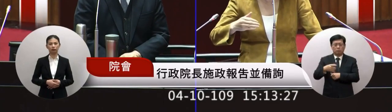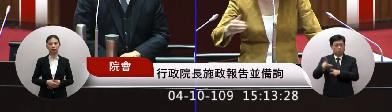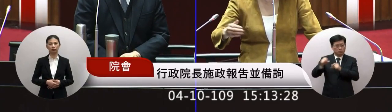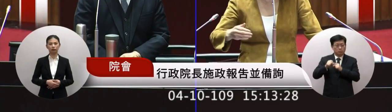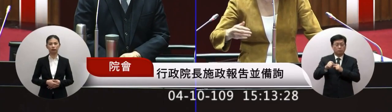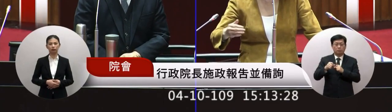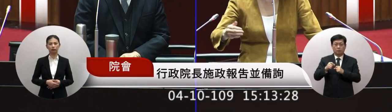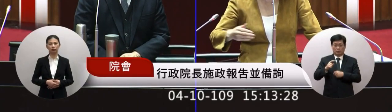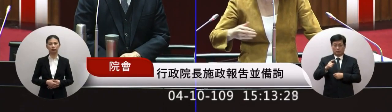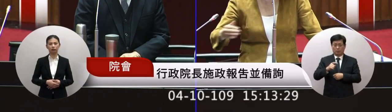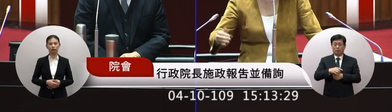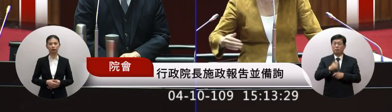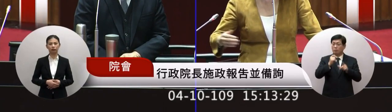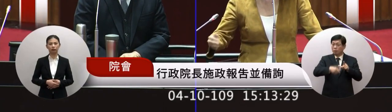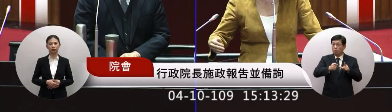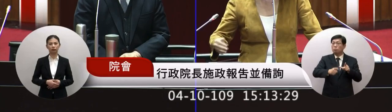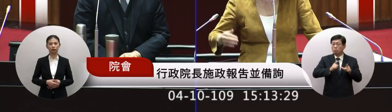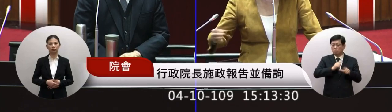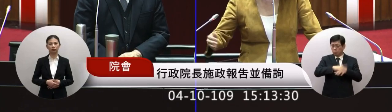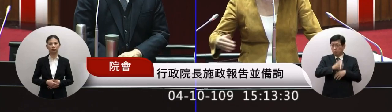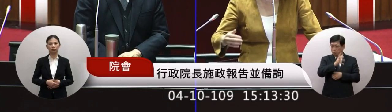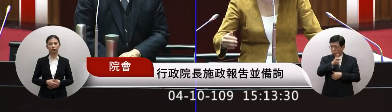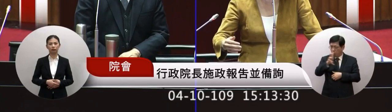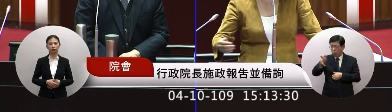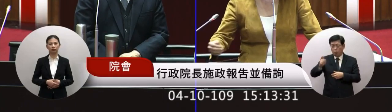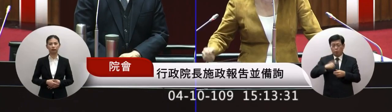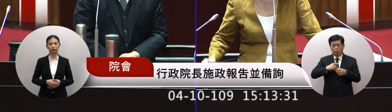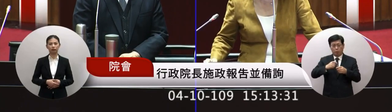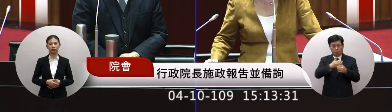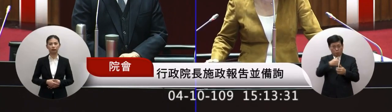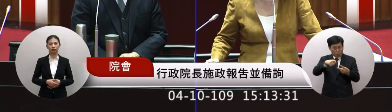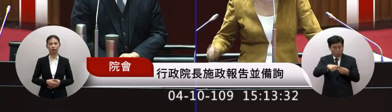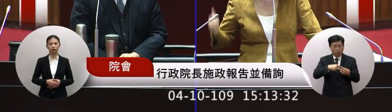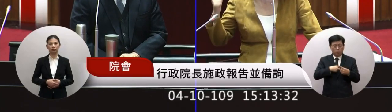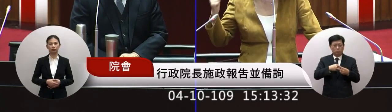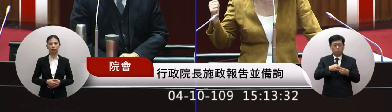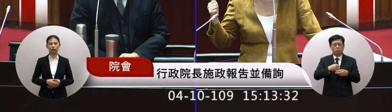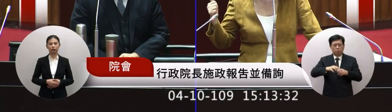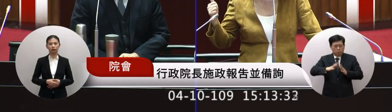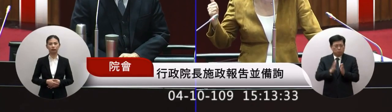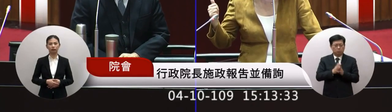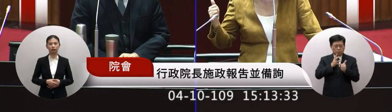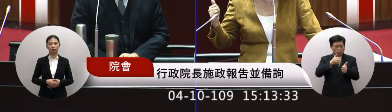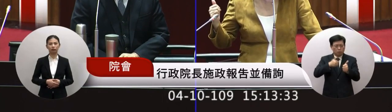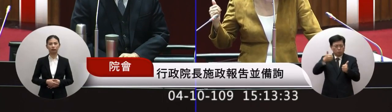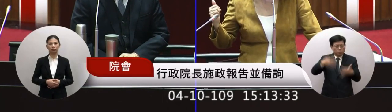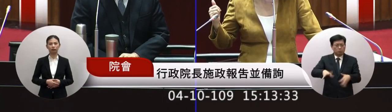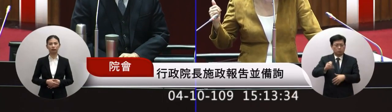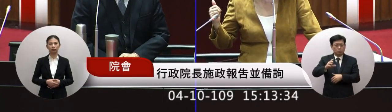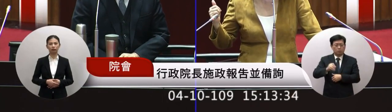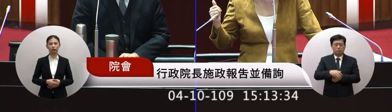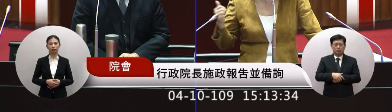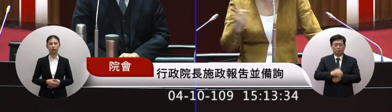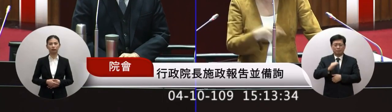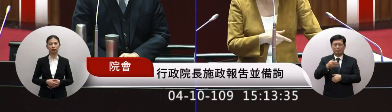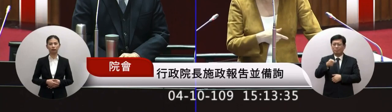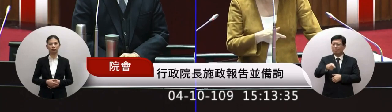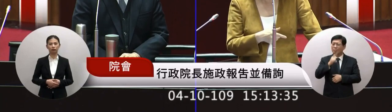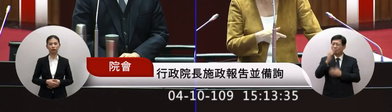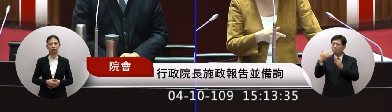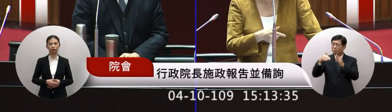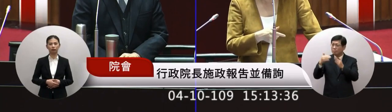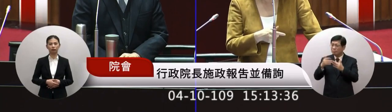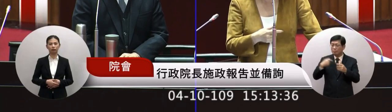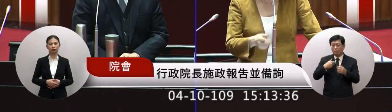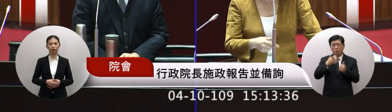他们在发函，就是说公司在询问或者民间在询问劳工的时候呢，都会询问这个问题。可是问题是说，学校